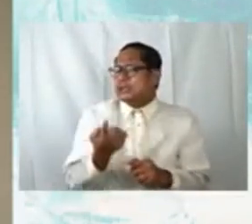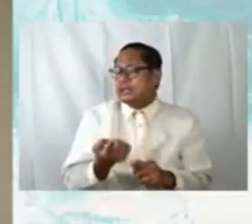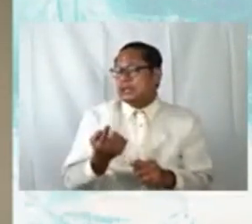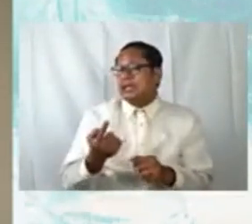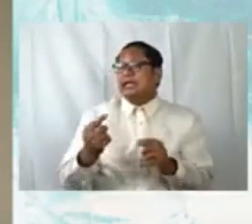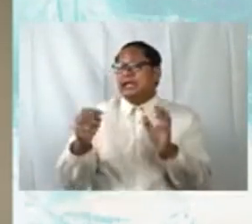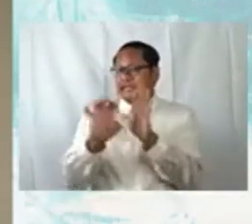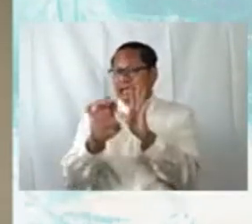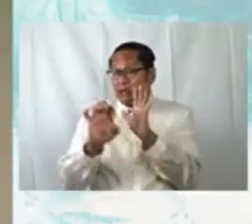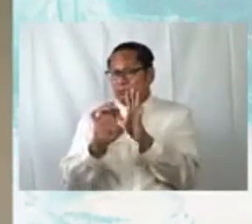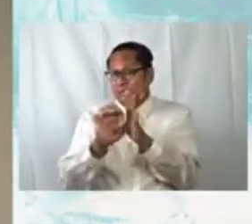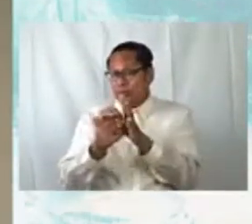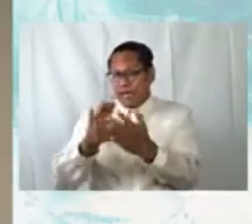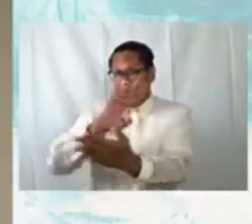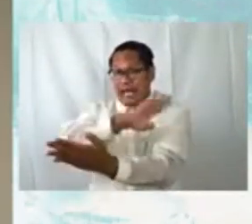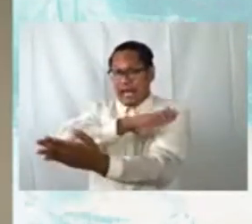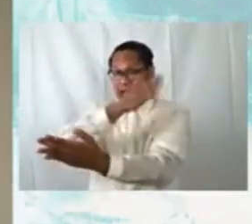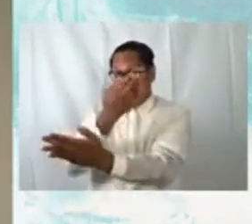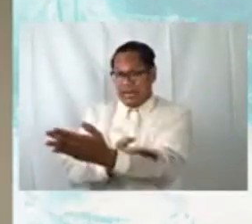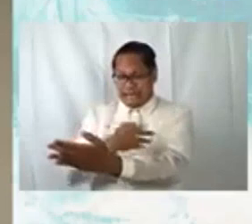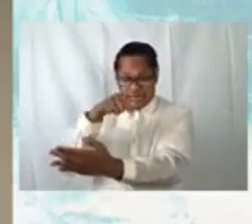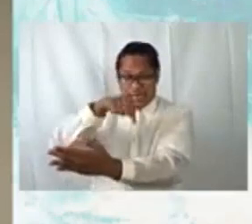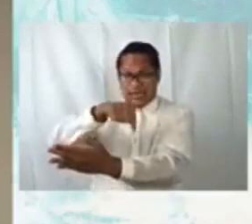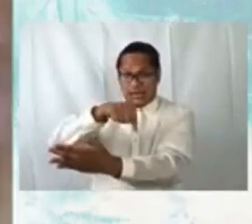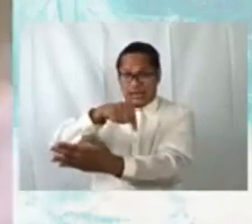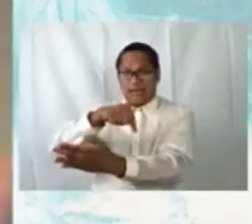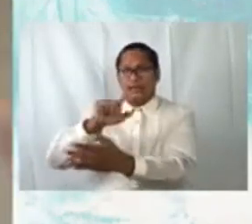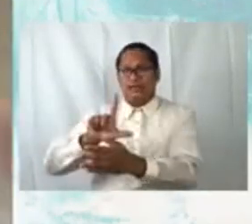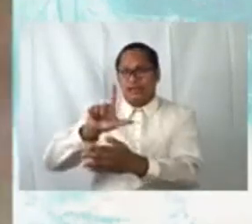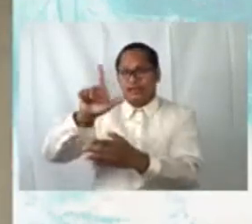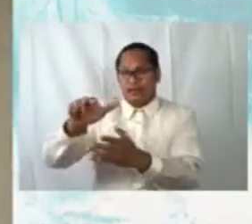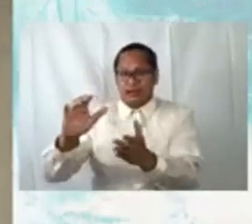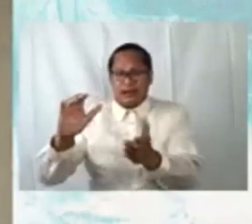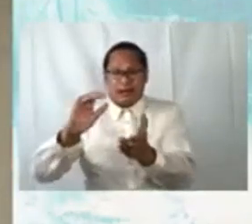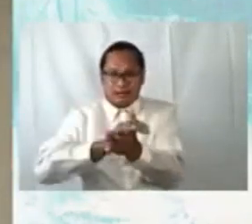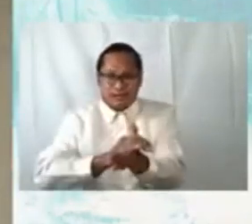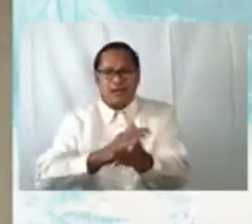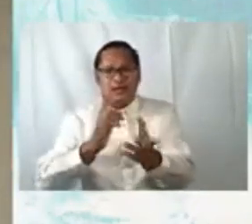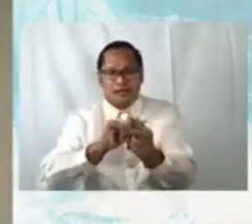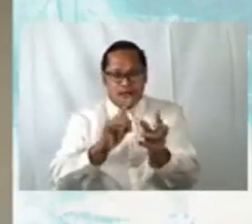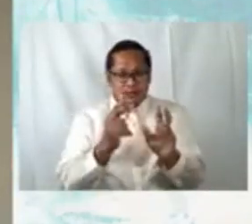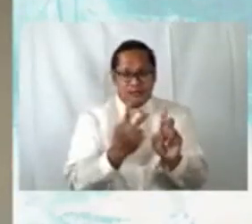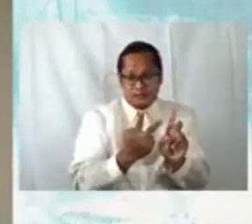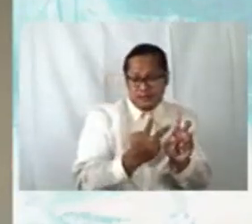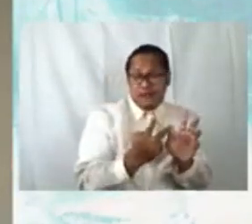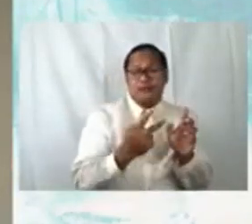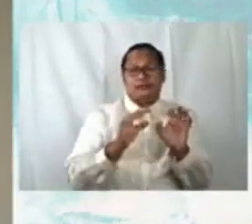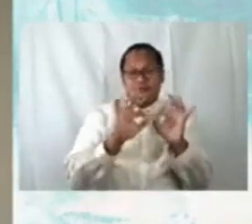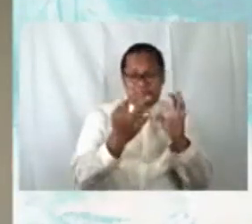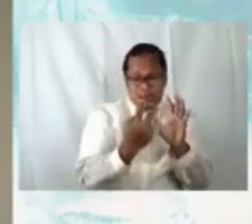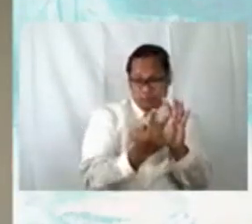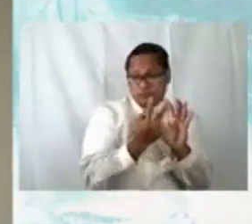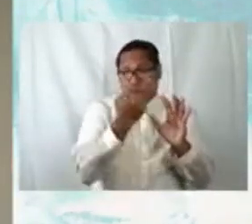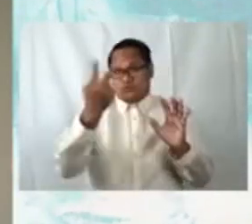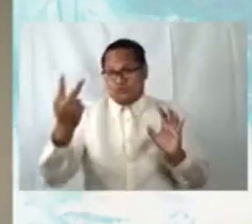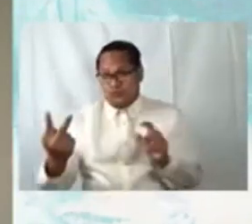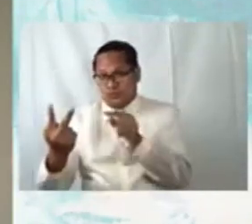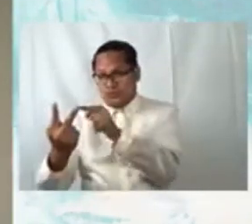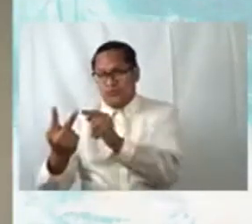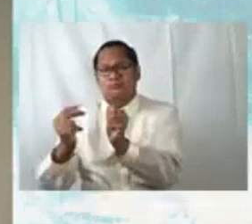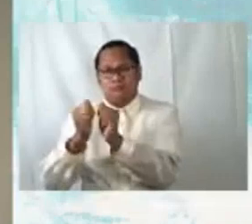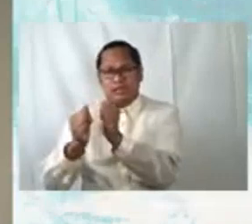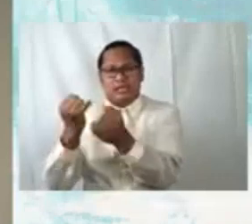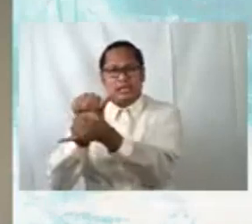ang anak ay mag-aasawa na, hihiwalay na siya sa kanyang magulang, ang tawag natin, magsasarili